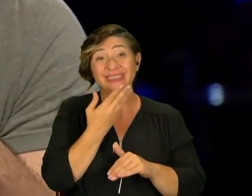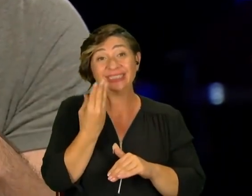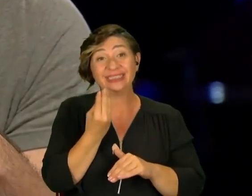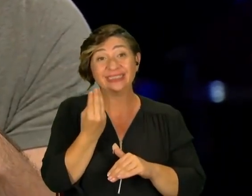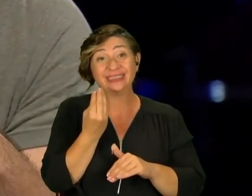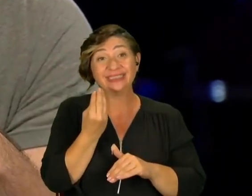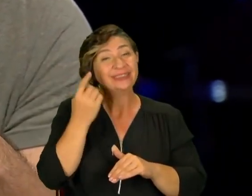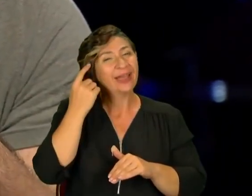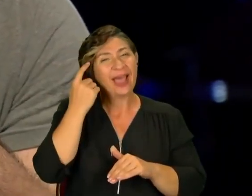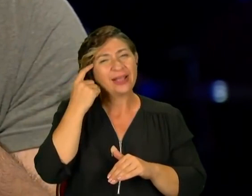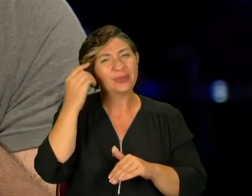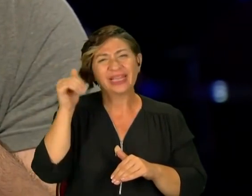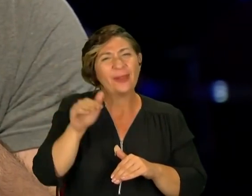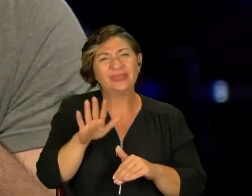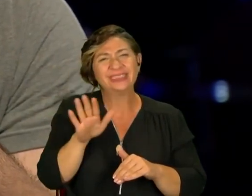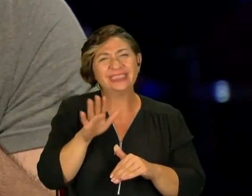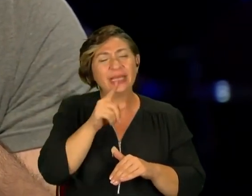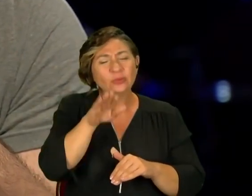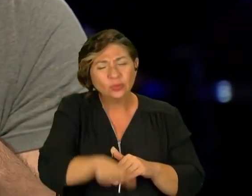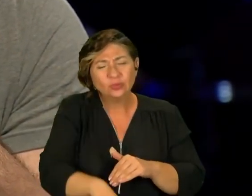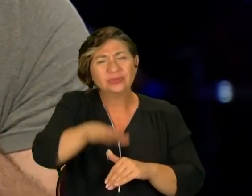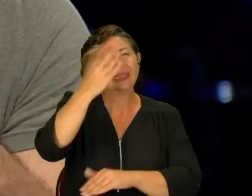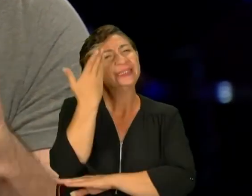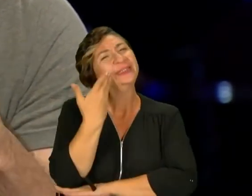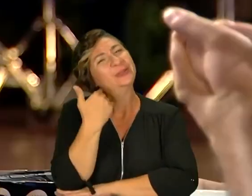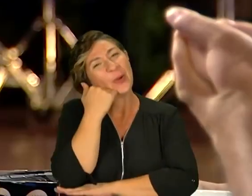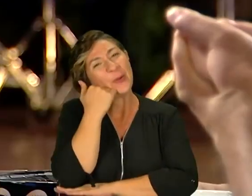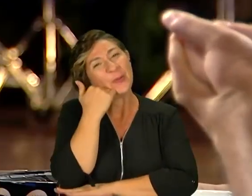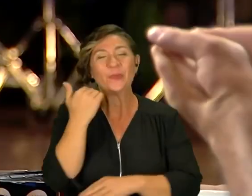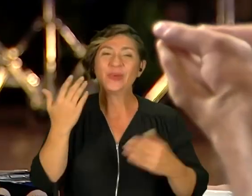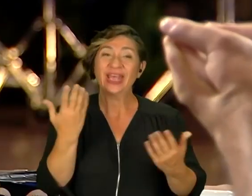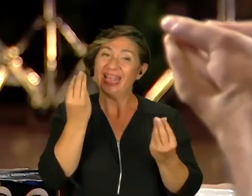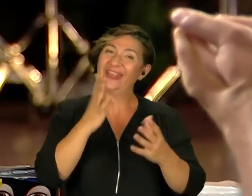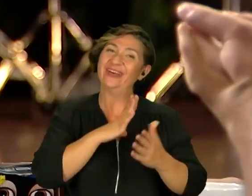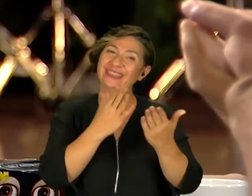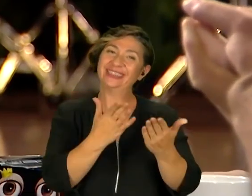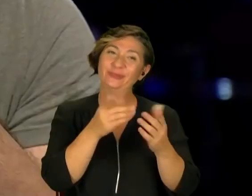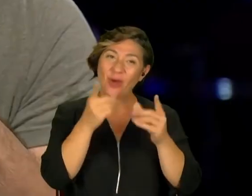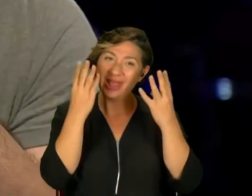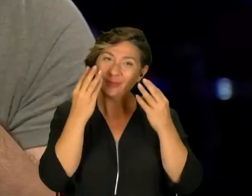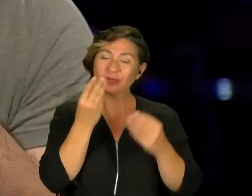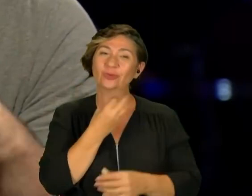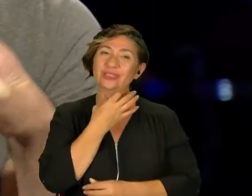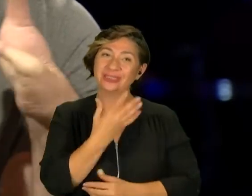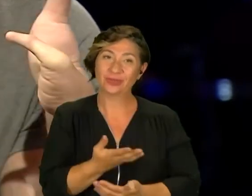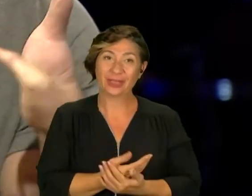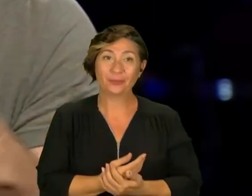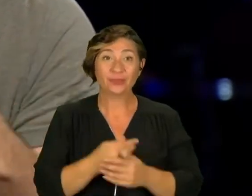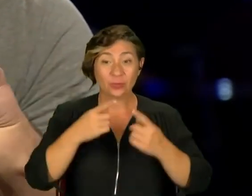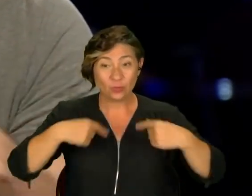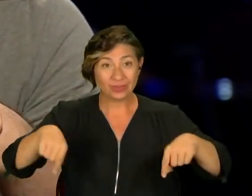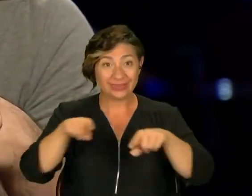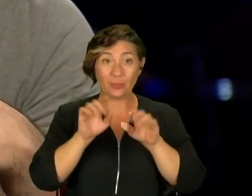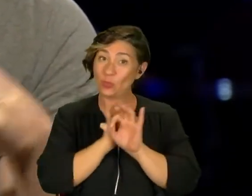genç. Bebeklikten itibaren seni izliyoruz. İyi ki varsın bu anlamda. Çok teşekkür ederim.